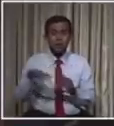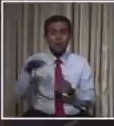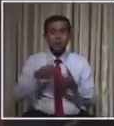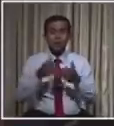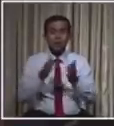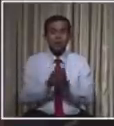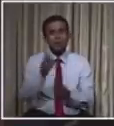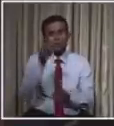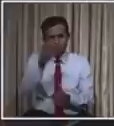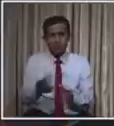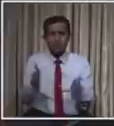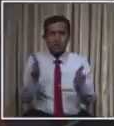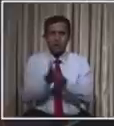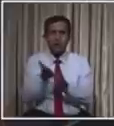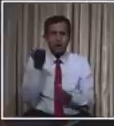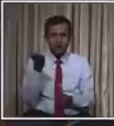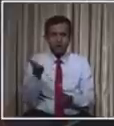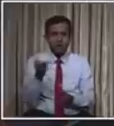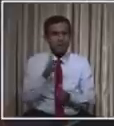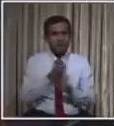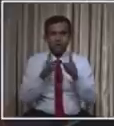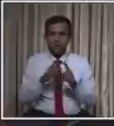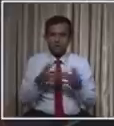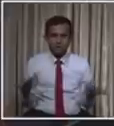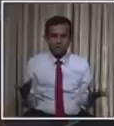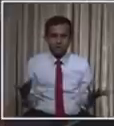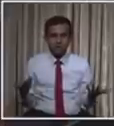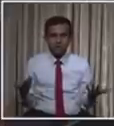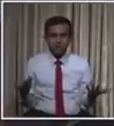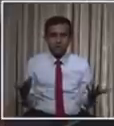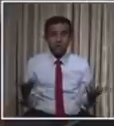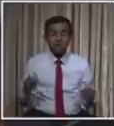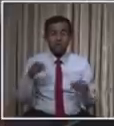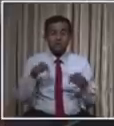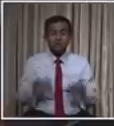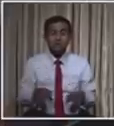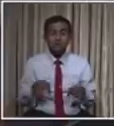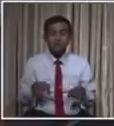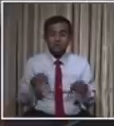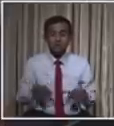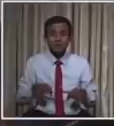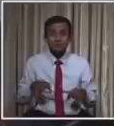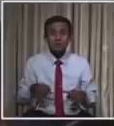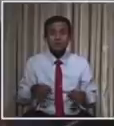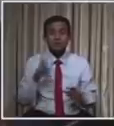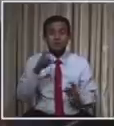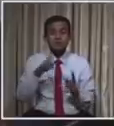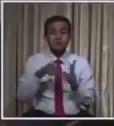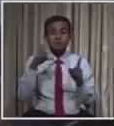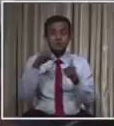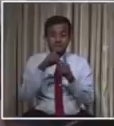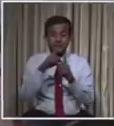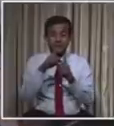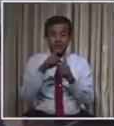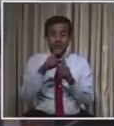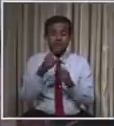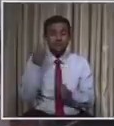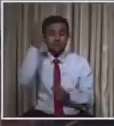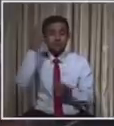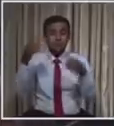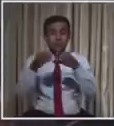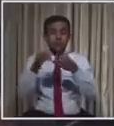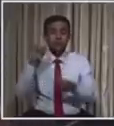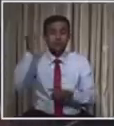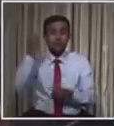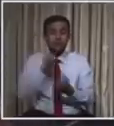දෙනා ඔබතුමාලත් එක්ක ඉන්නවා. ඒ ගැන මම කතා කරන්න යන්නේ නැහැ. කොහොම වුණත් දැන් මේ අපරාධ පරීක්ෂණ දෙපාර්තමේන්තුව බුද්ධ්‍යංශ